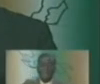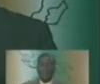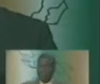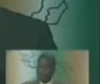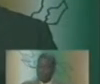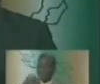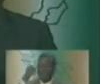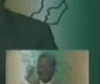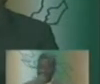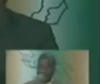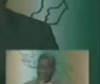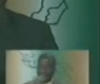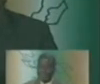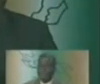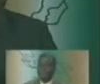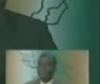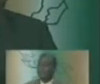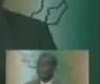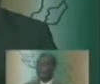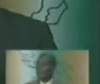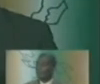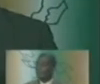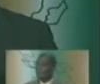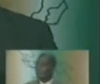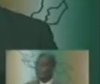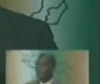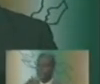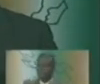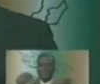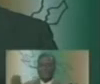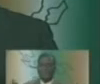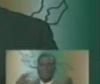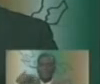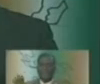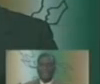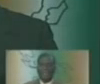poursuivait la consolidation des résultats. Ce journal